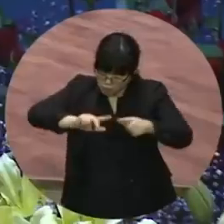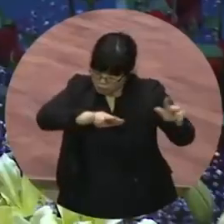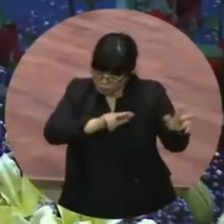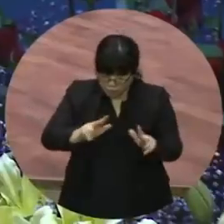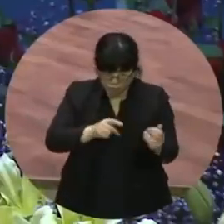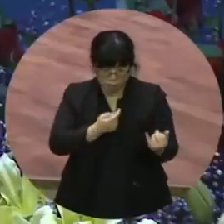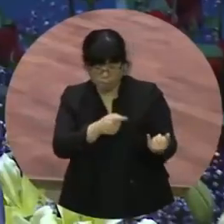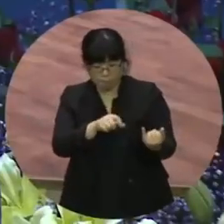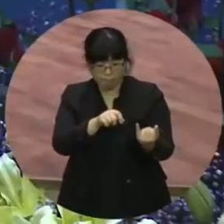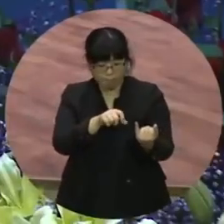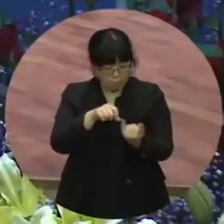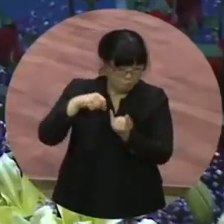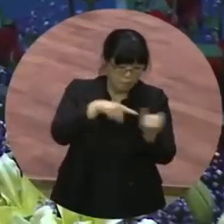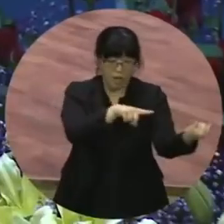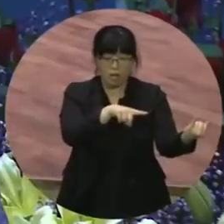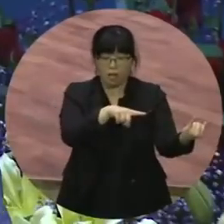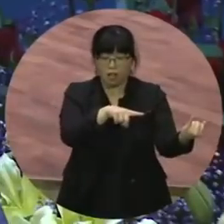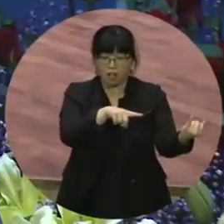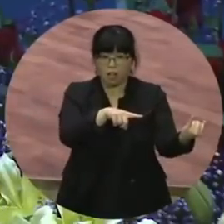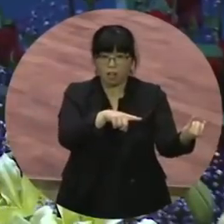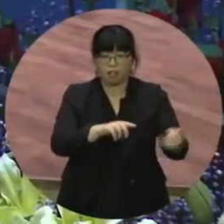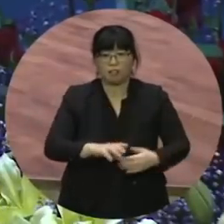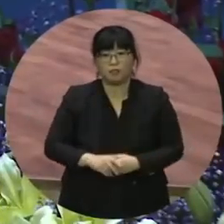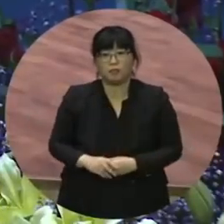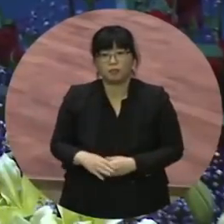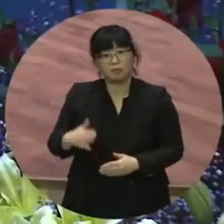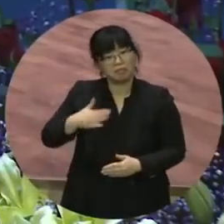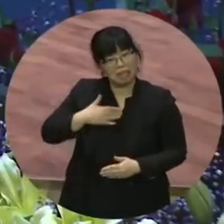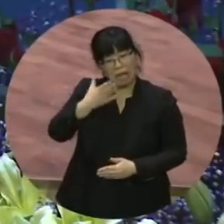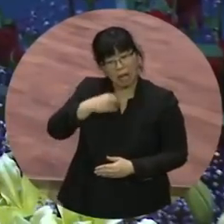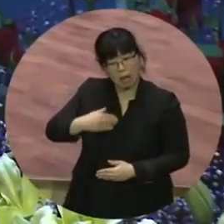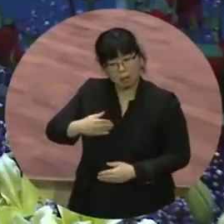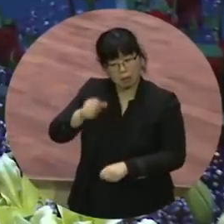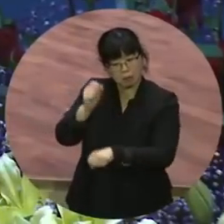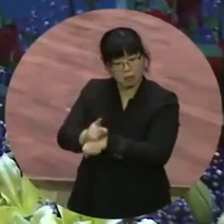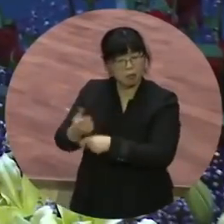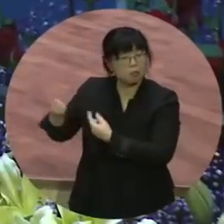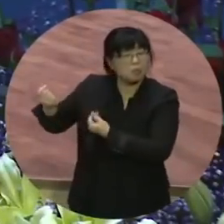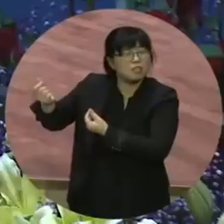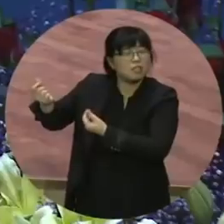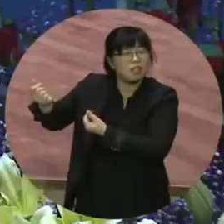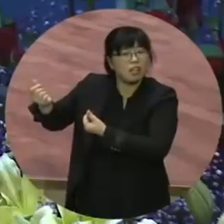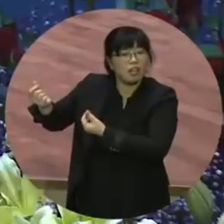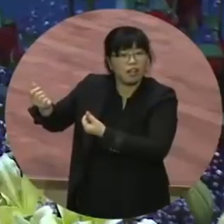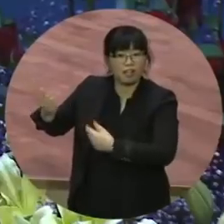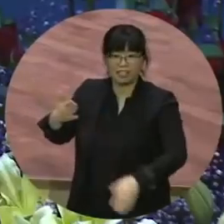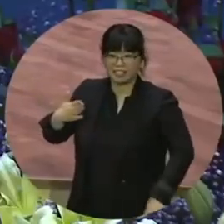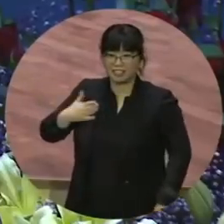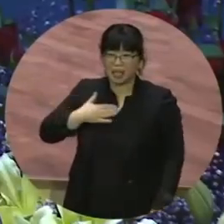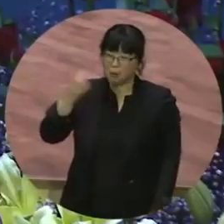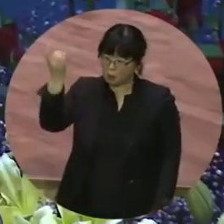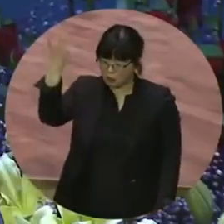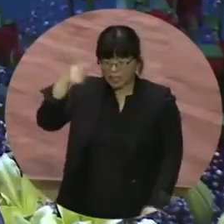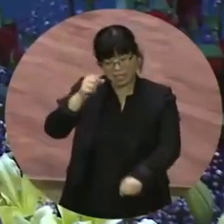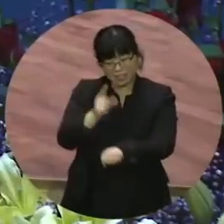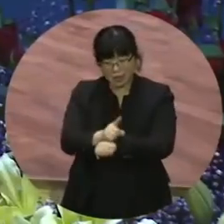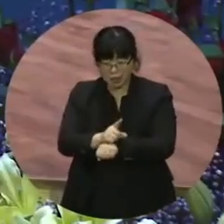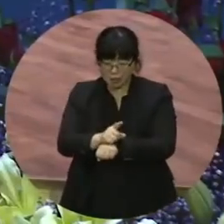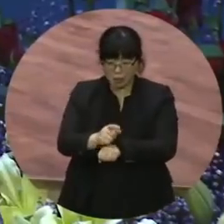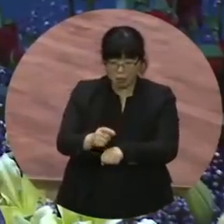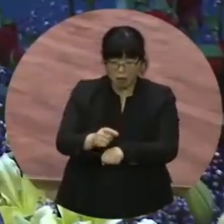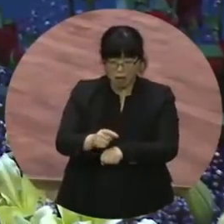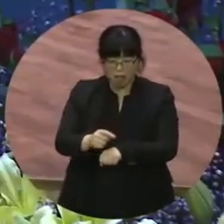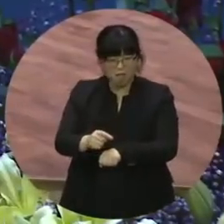말씀드렸잖아요. 저는요, 뭐 이렇게 용기 없는 사람이에요, 사실은. 그런데 뭘 결단하면